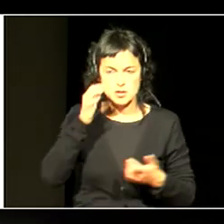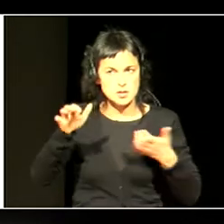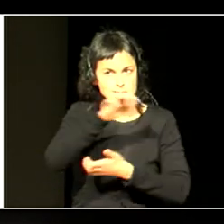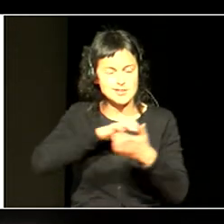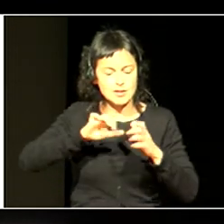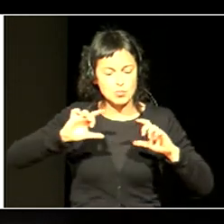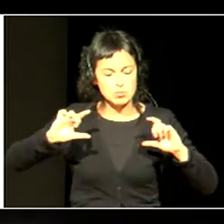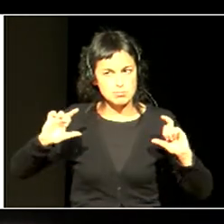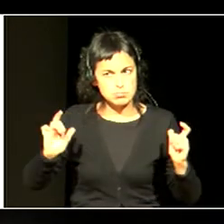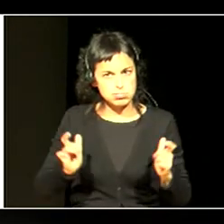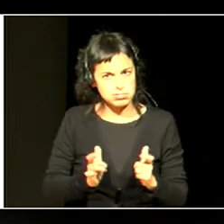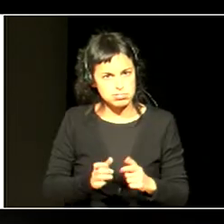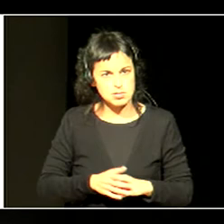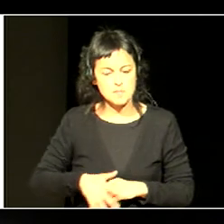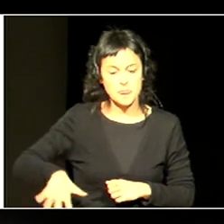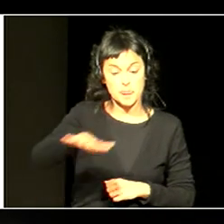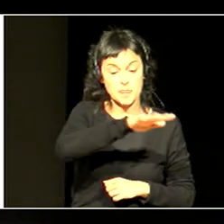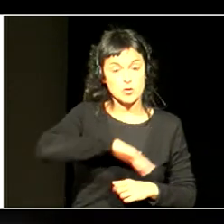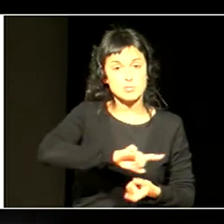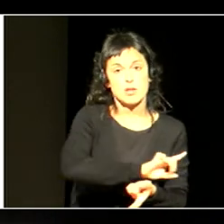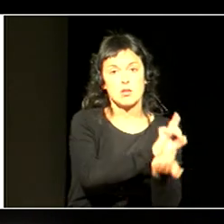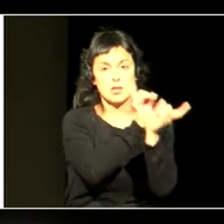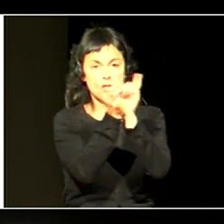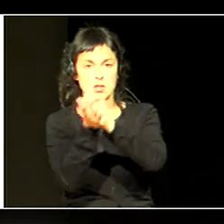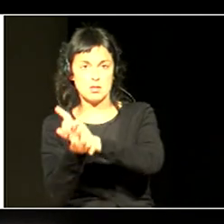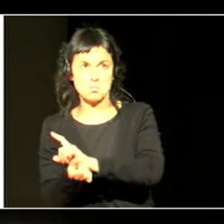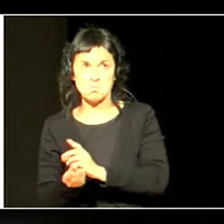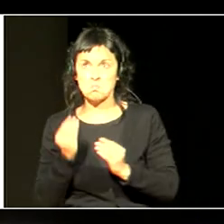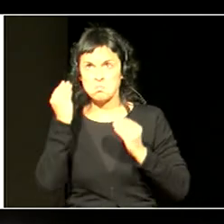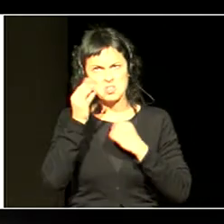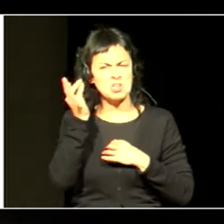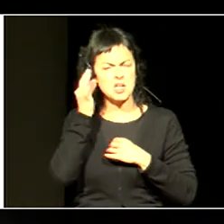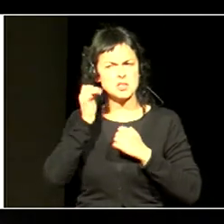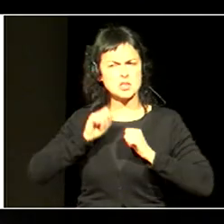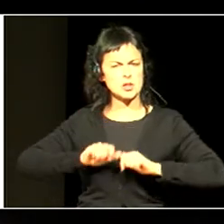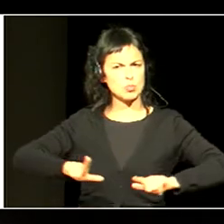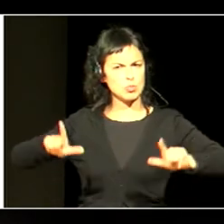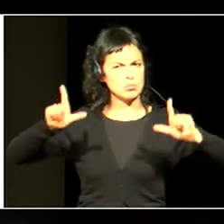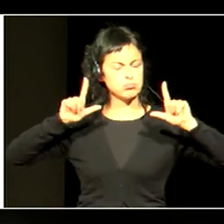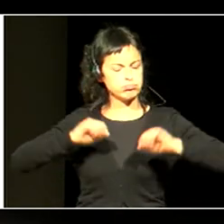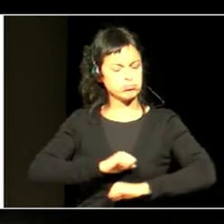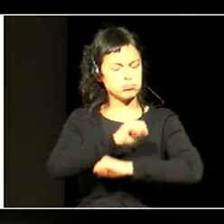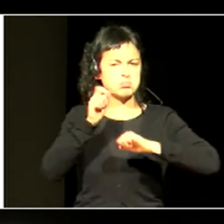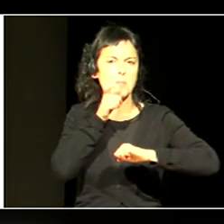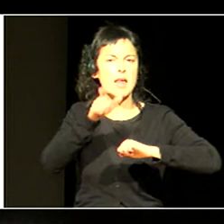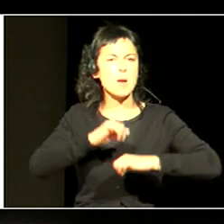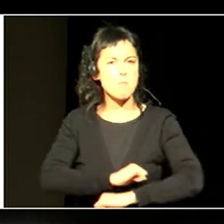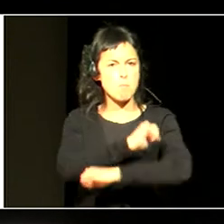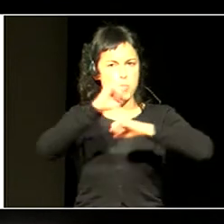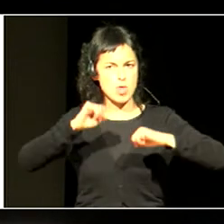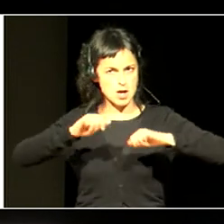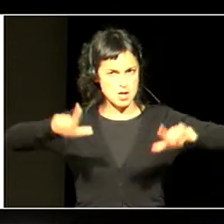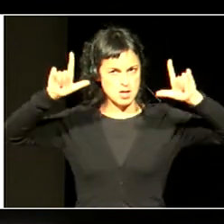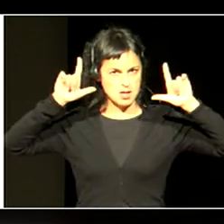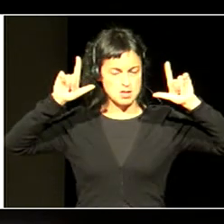dira, espazioak eraldatu egin dira. Nik uste neskak indar hartu da bela, enpoderatu edo erabiltzen da hitz hori, nik uste neskak indar hartu